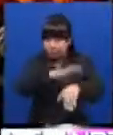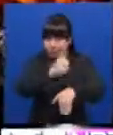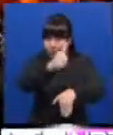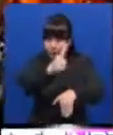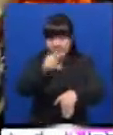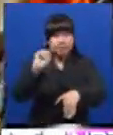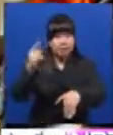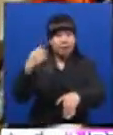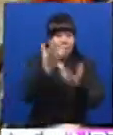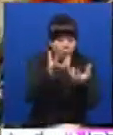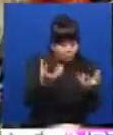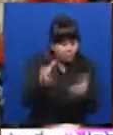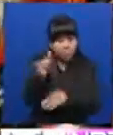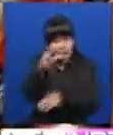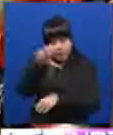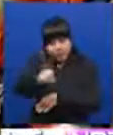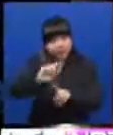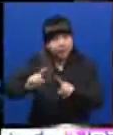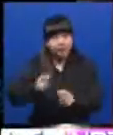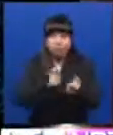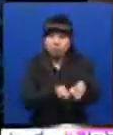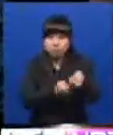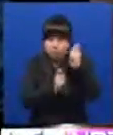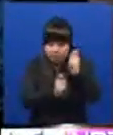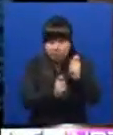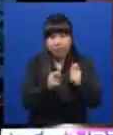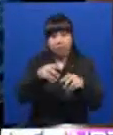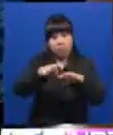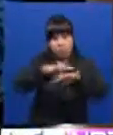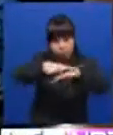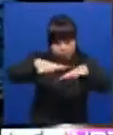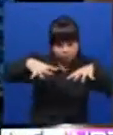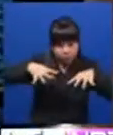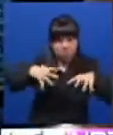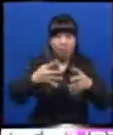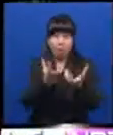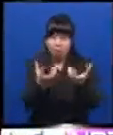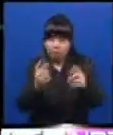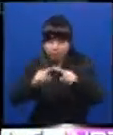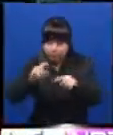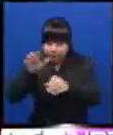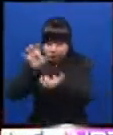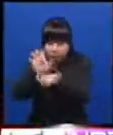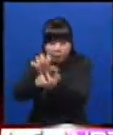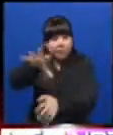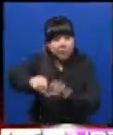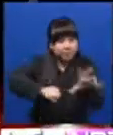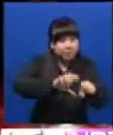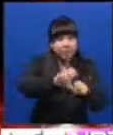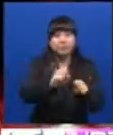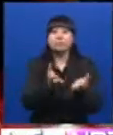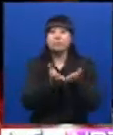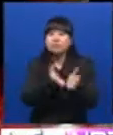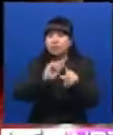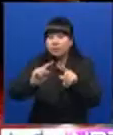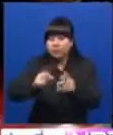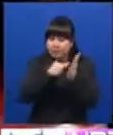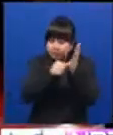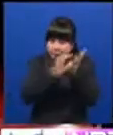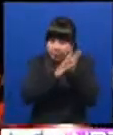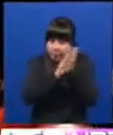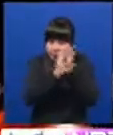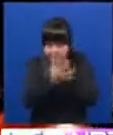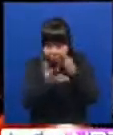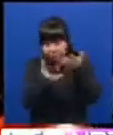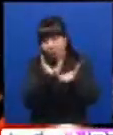อุปกรณ์หาปลาเช่นเบ็ดตกหมึกอวนหาปลาและอุปกรณ์คลาดหอยภายในเรือแต่ละลำยังดัดแปลงให้เป็นที่เก็บสิ่ง